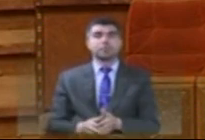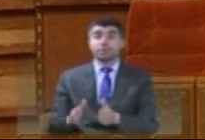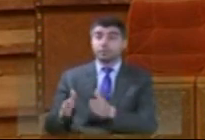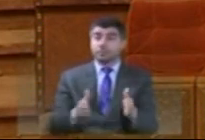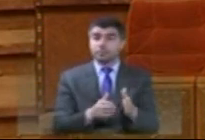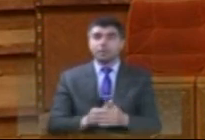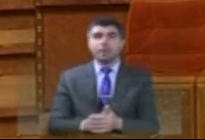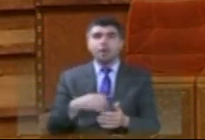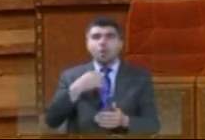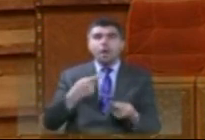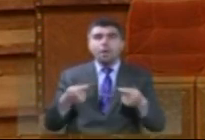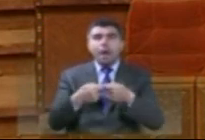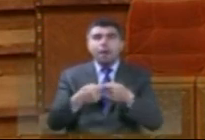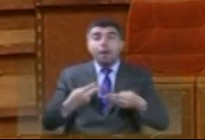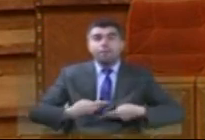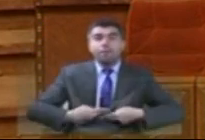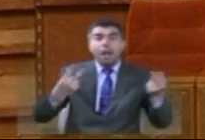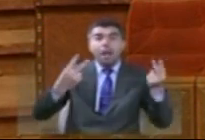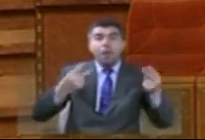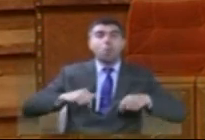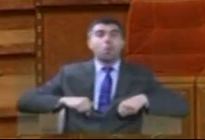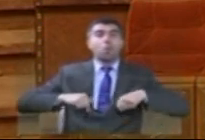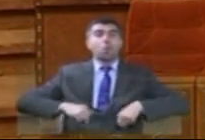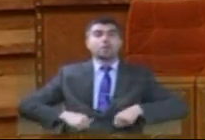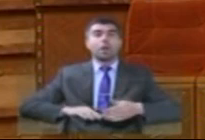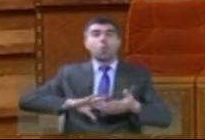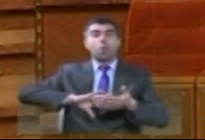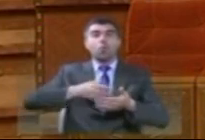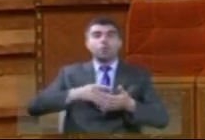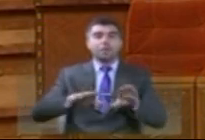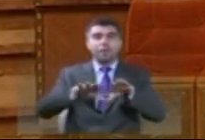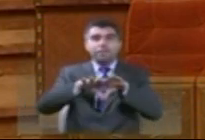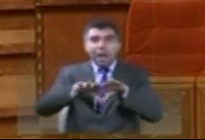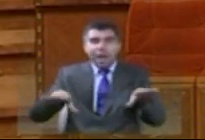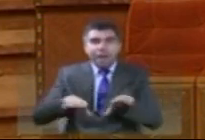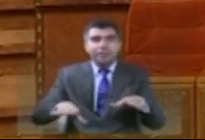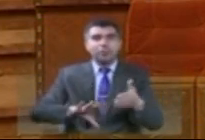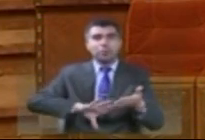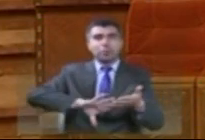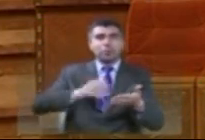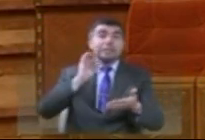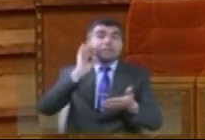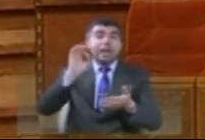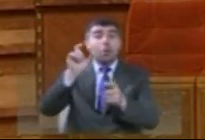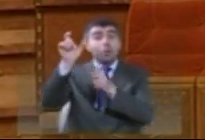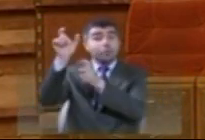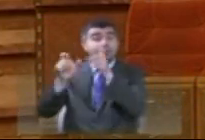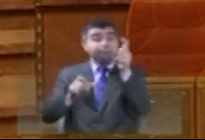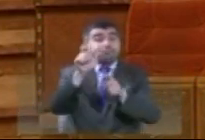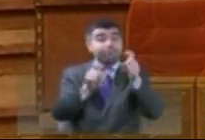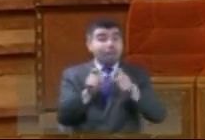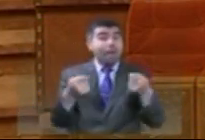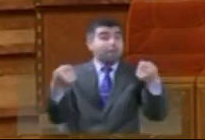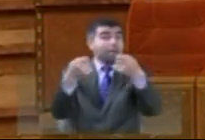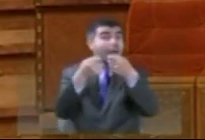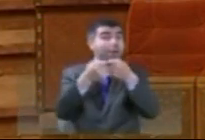طلقنا واحد الحمله داخل على صعيد الوزاره باش نعالجوا هذا الموضوع ديال الملك العمومي بكل انواعه وبالدرجه الاولى